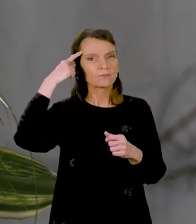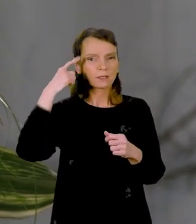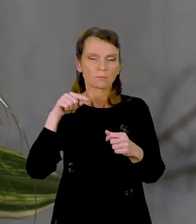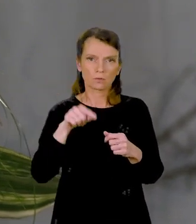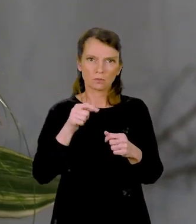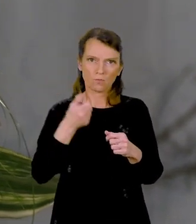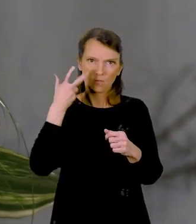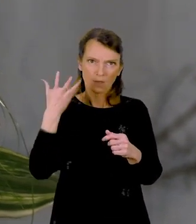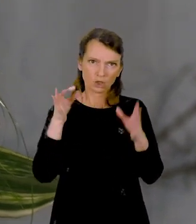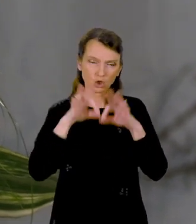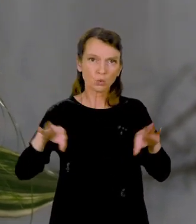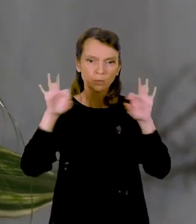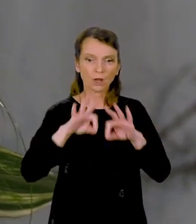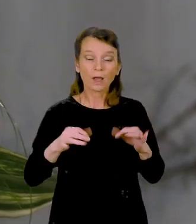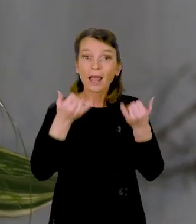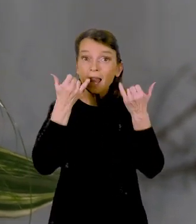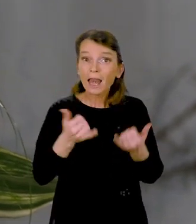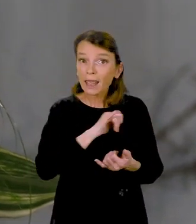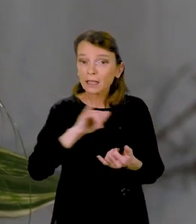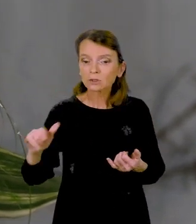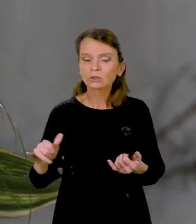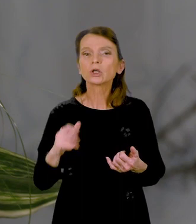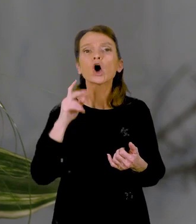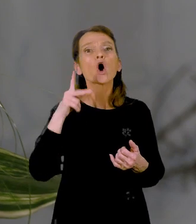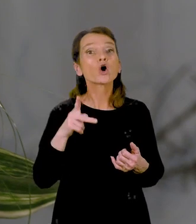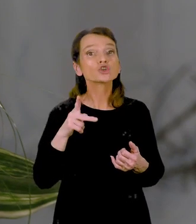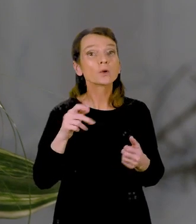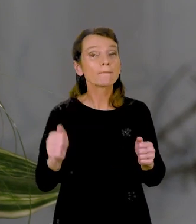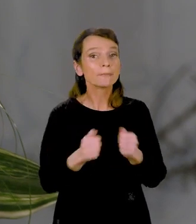Letos imamo v mislih, da je Kočevje mesto že 550 let.